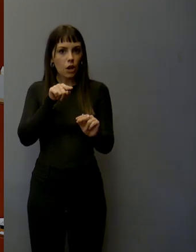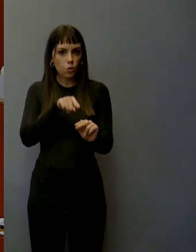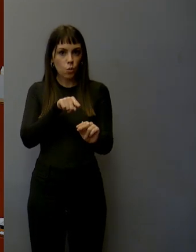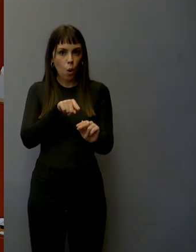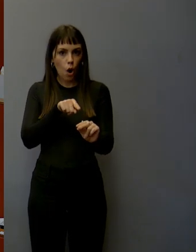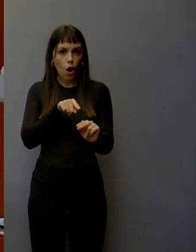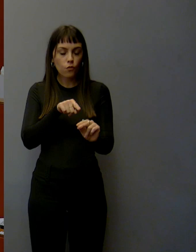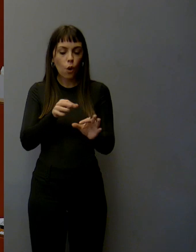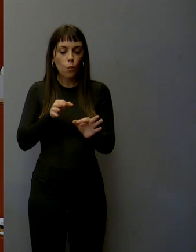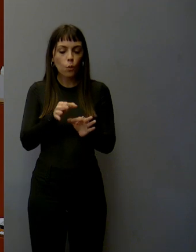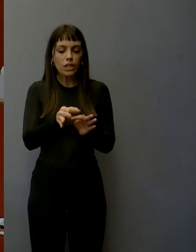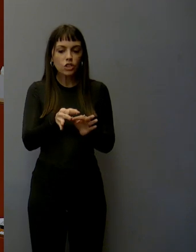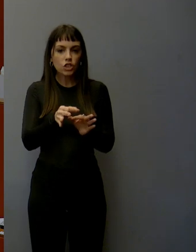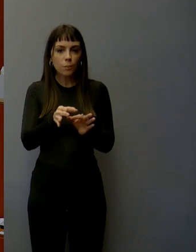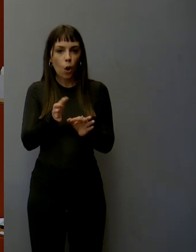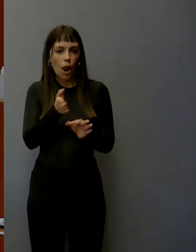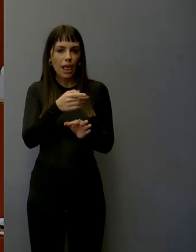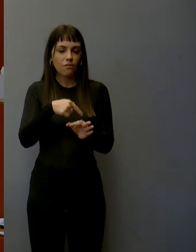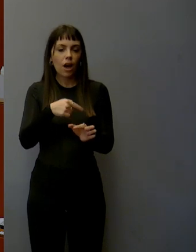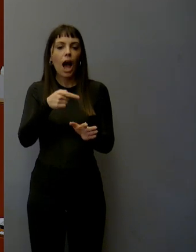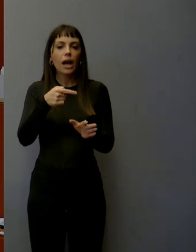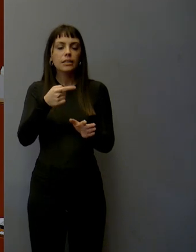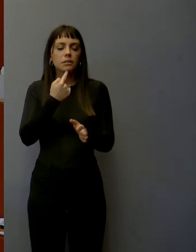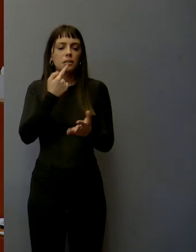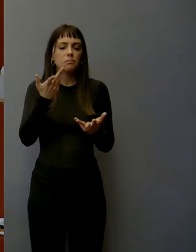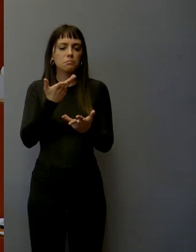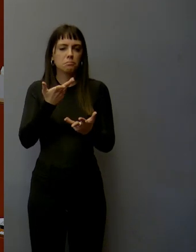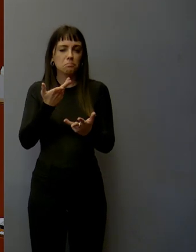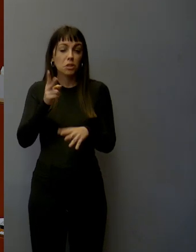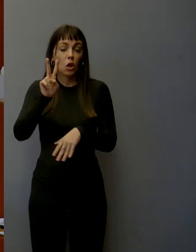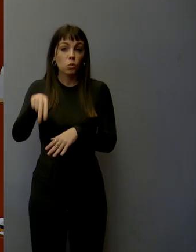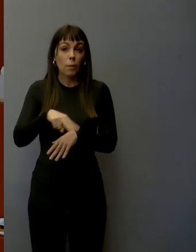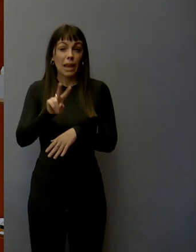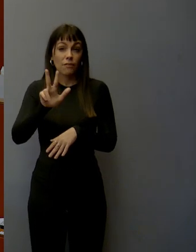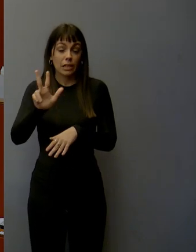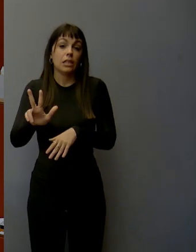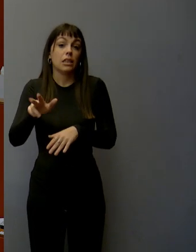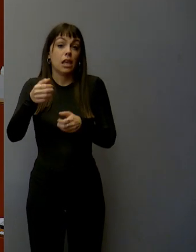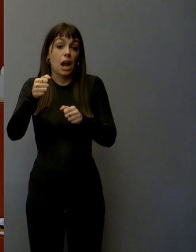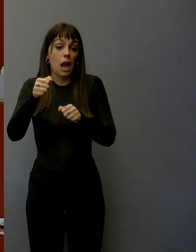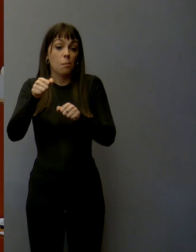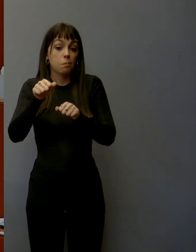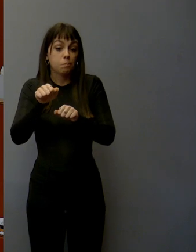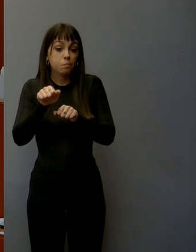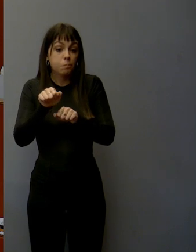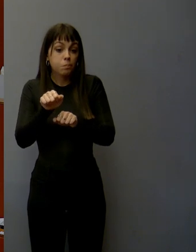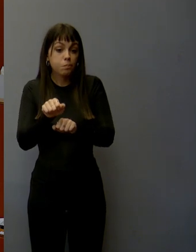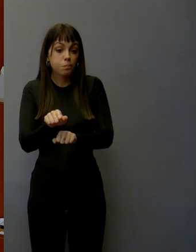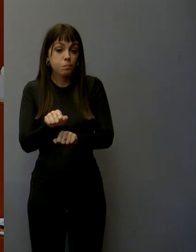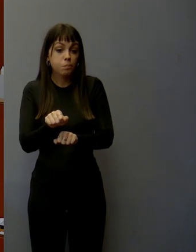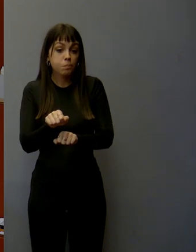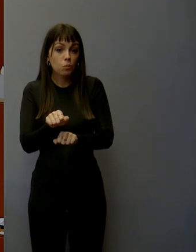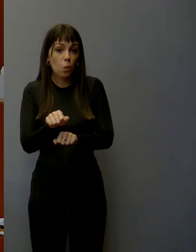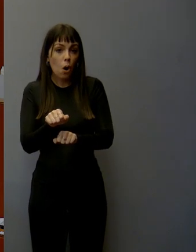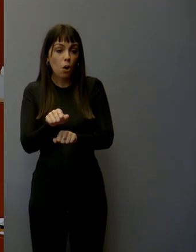che probabilmente si potrebbe auspicare per il 2023 il pennello famoso per proteggere la